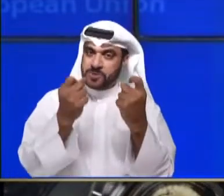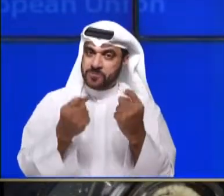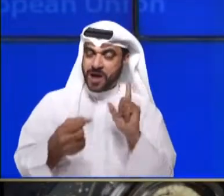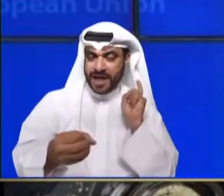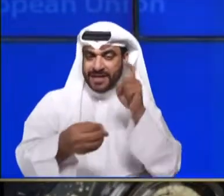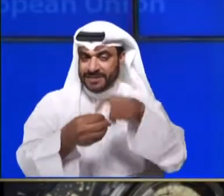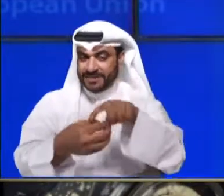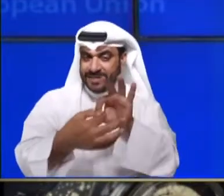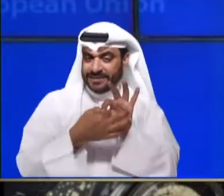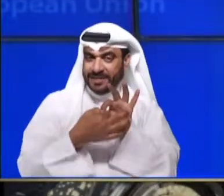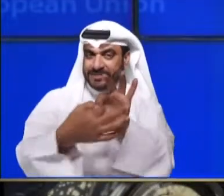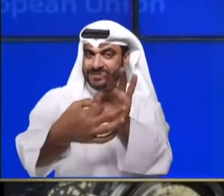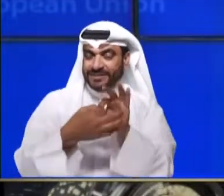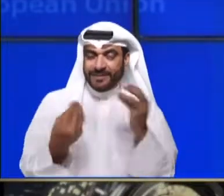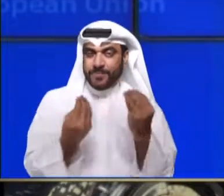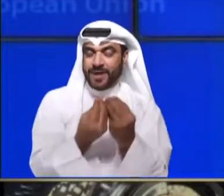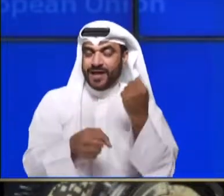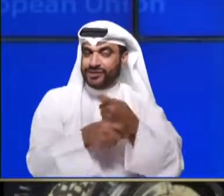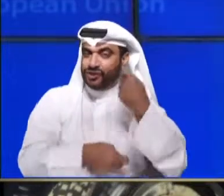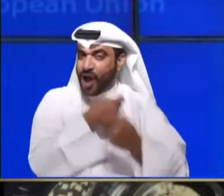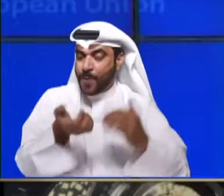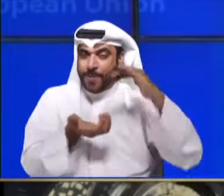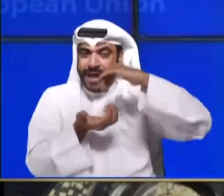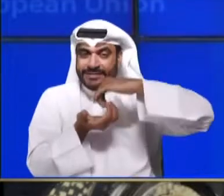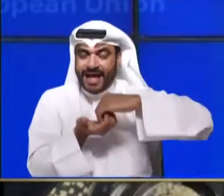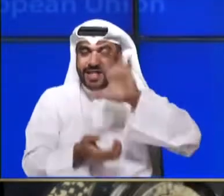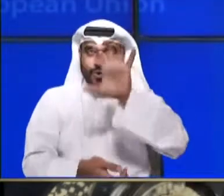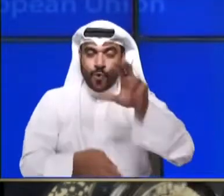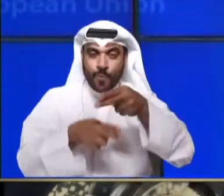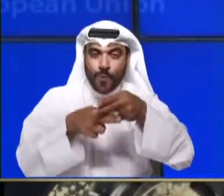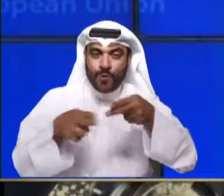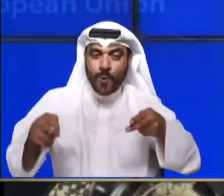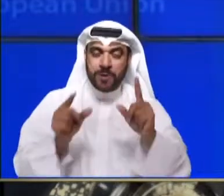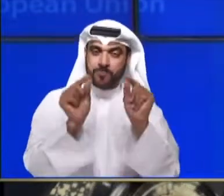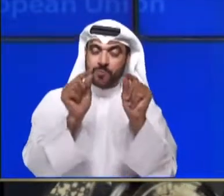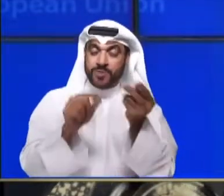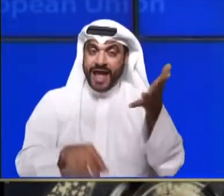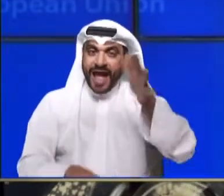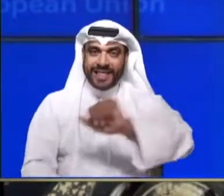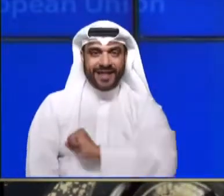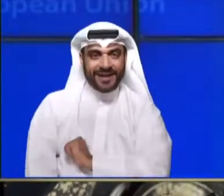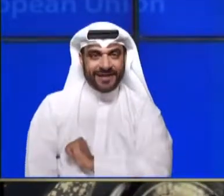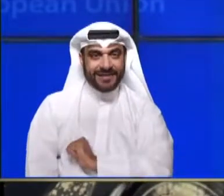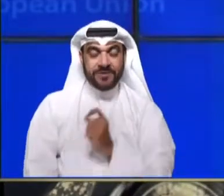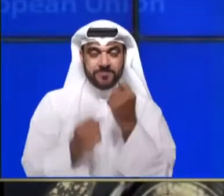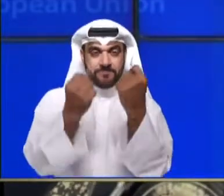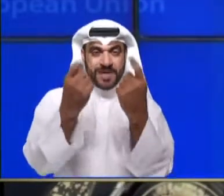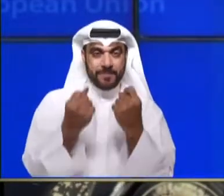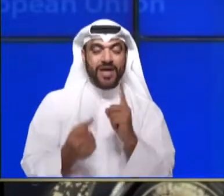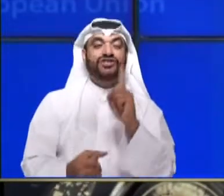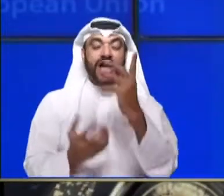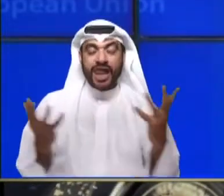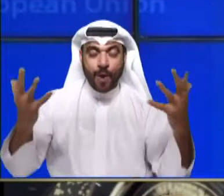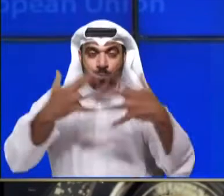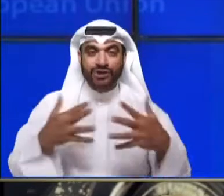الجانبين ورغبة الاتحاد الأوروبي بتعزيز العلاقات مع الكويت بشكل أكبر كجزء من مشاركتنا